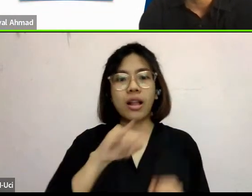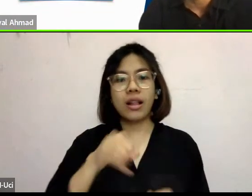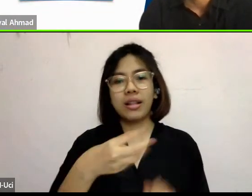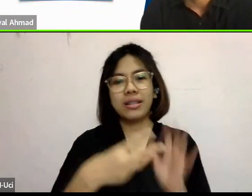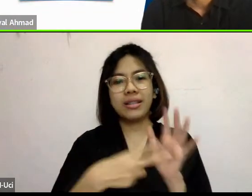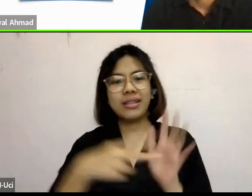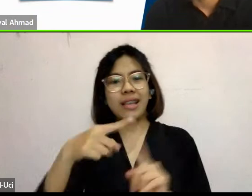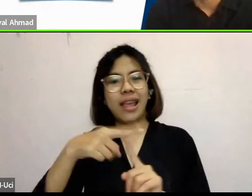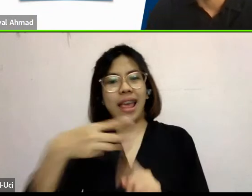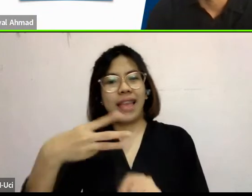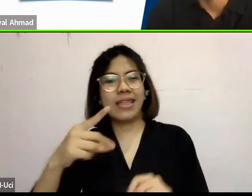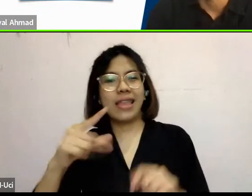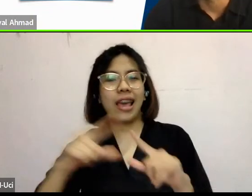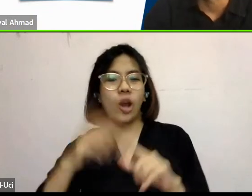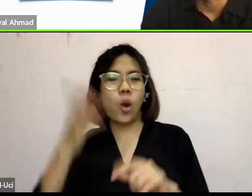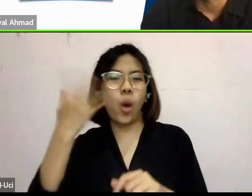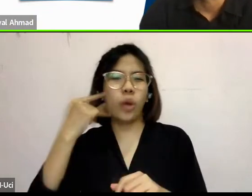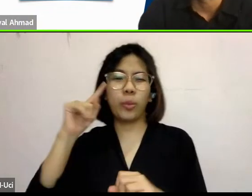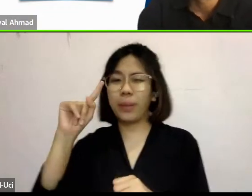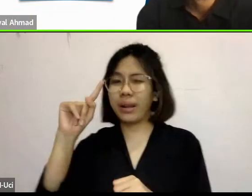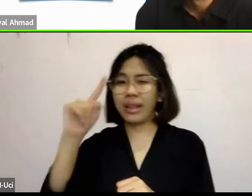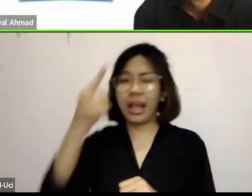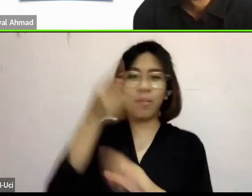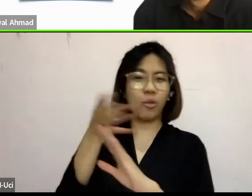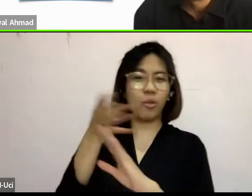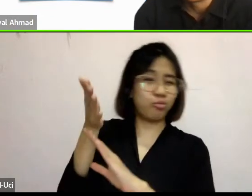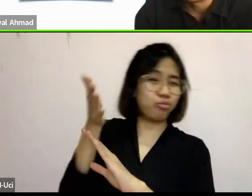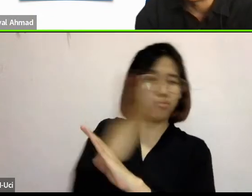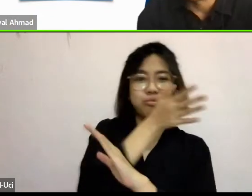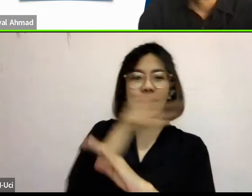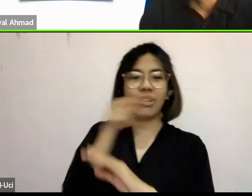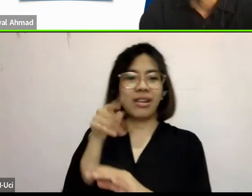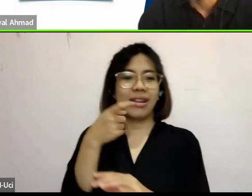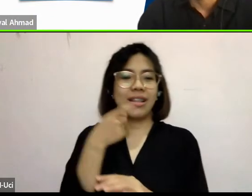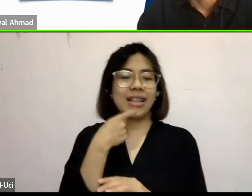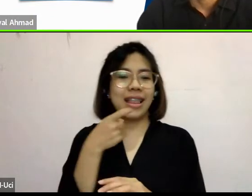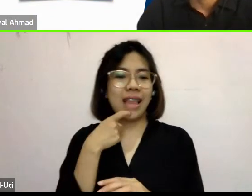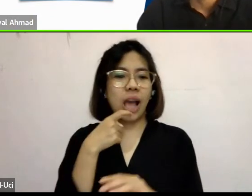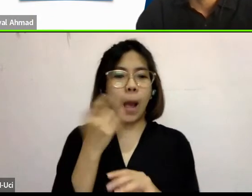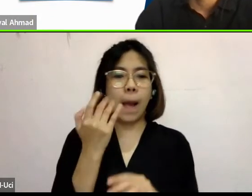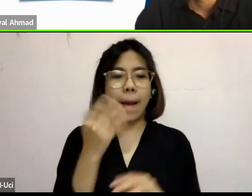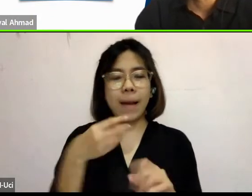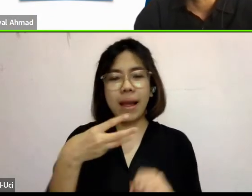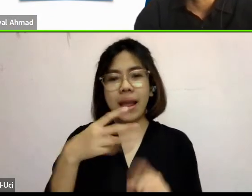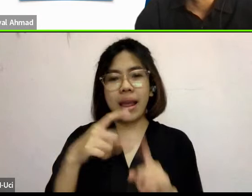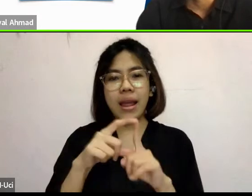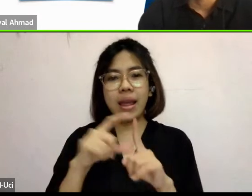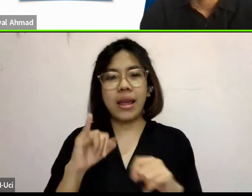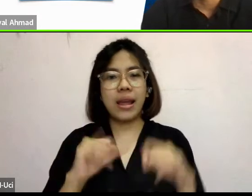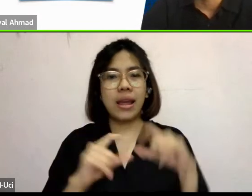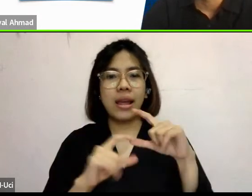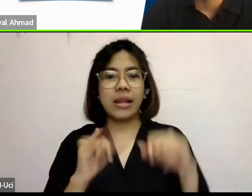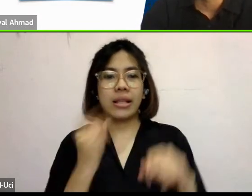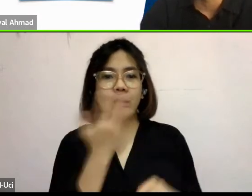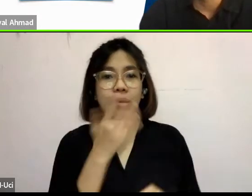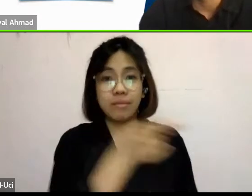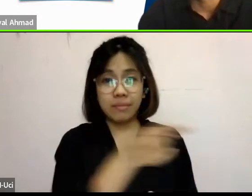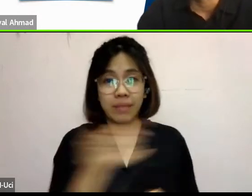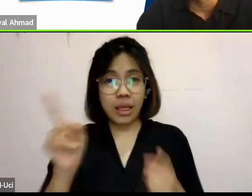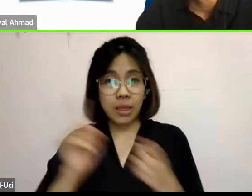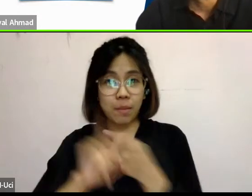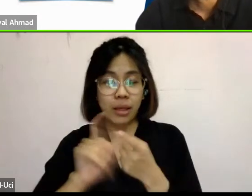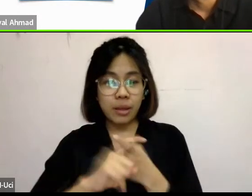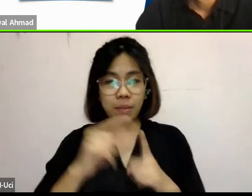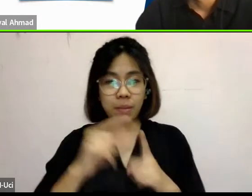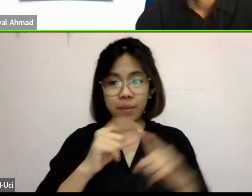edisi pertama itu sebetulnya bahasa ya Eh kalau temen-temen terutama teman-teman di PSAK dulu ingat kita punya jurnal